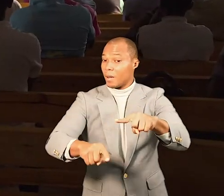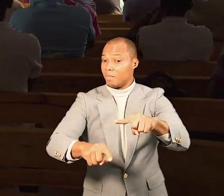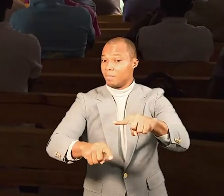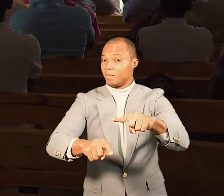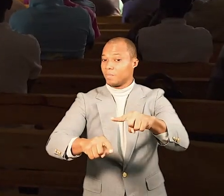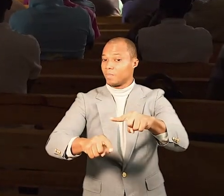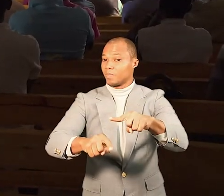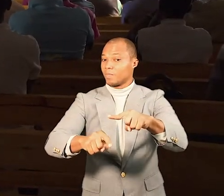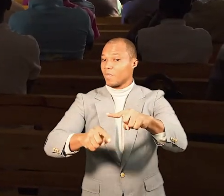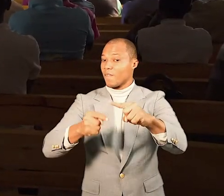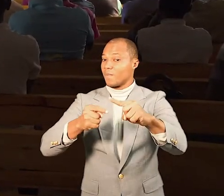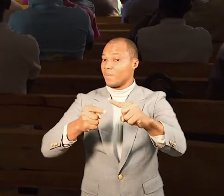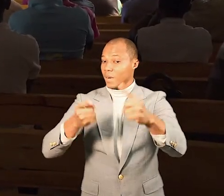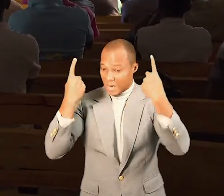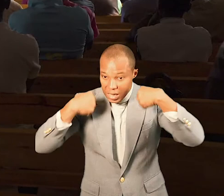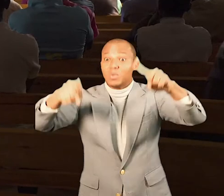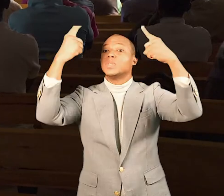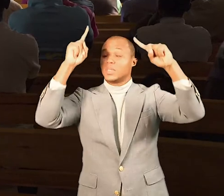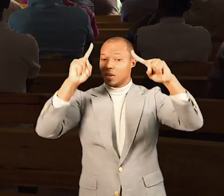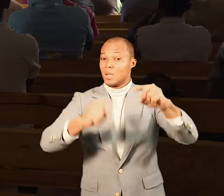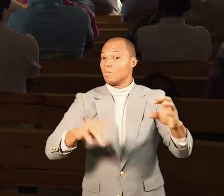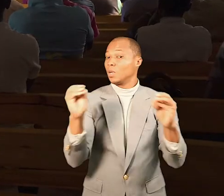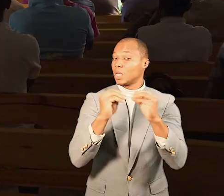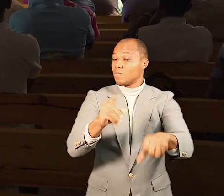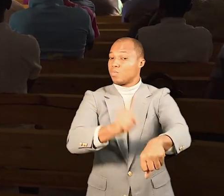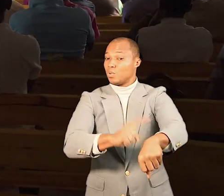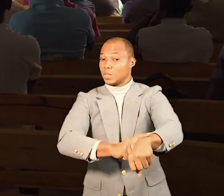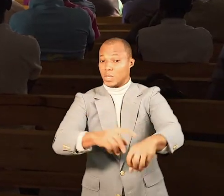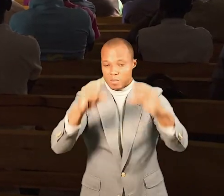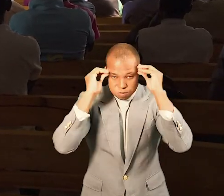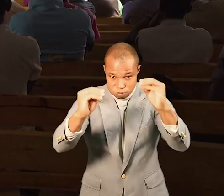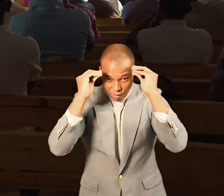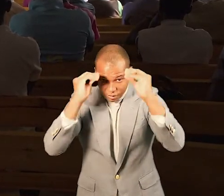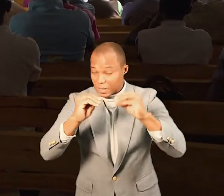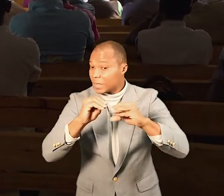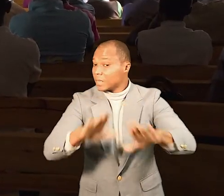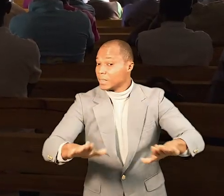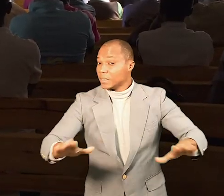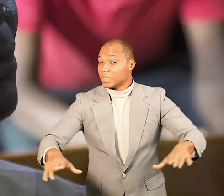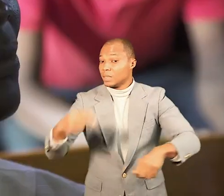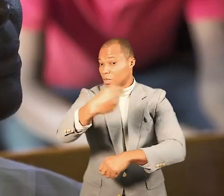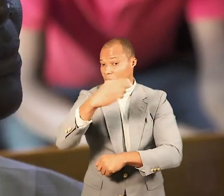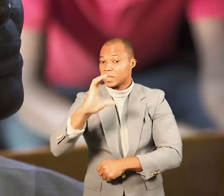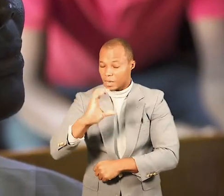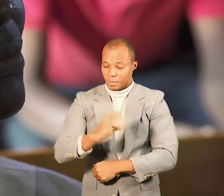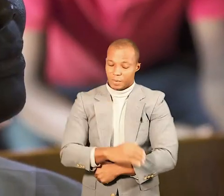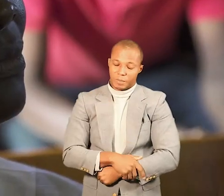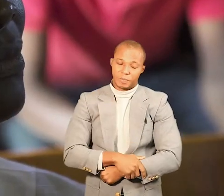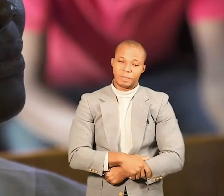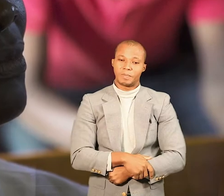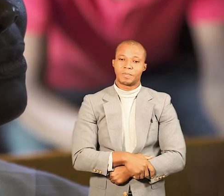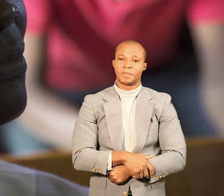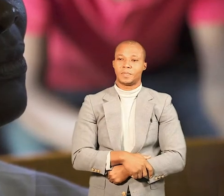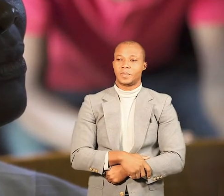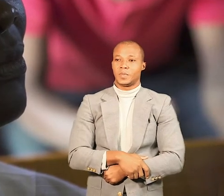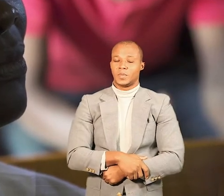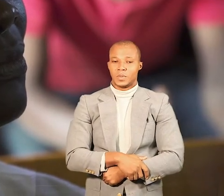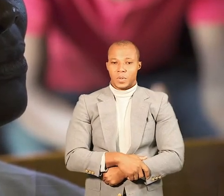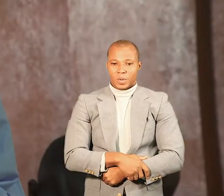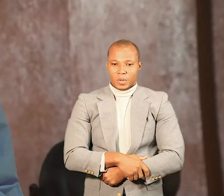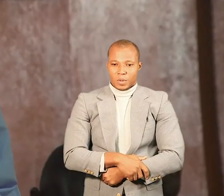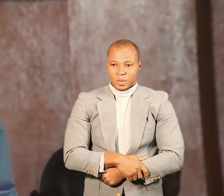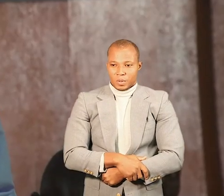atteindre. Yo besoin plus temps pour enseigner un petit monde, alors un monde qui handicapé, bien un petit monde qui handicapé. Et